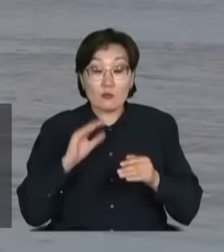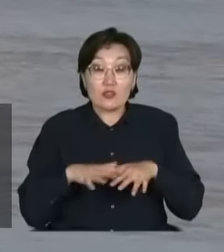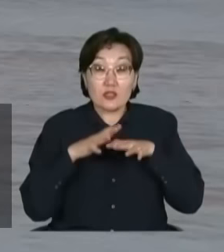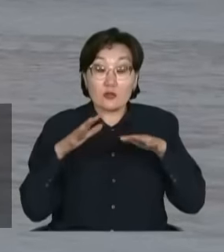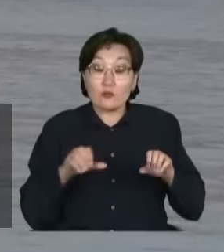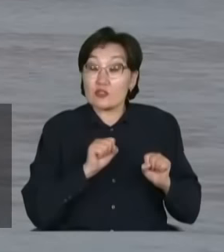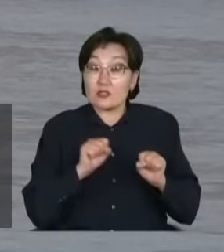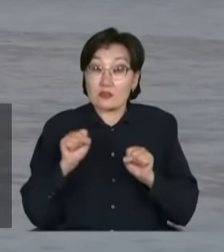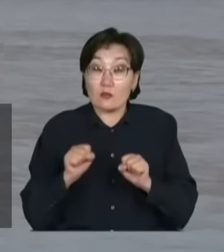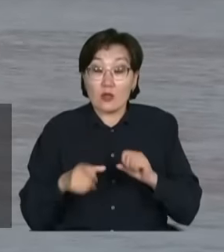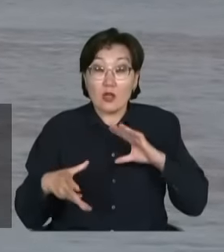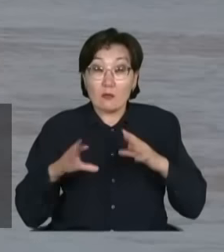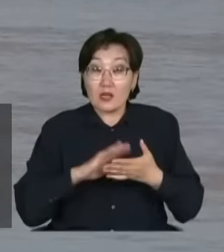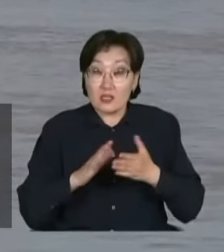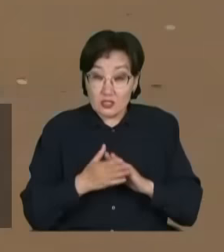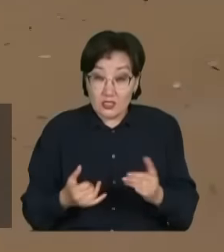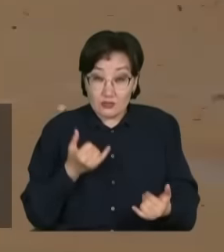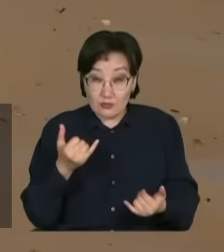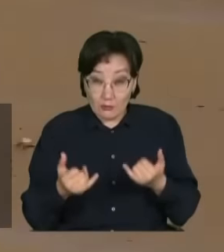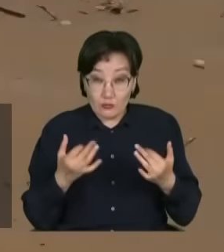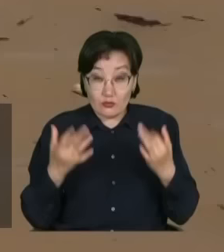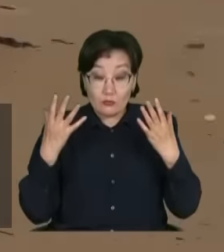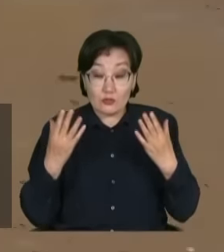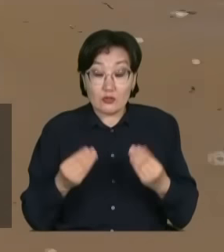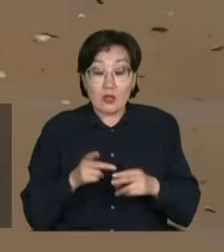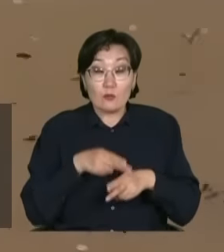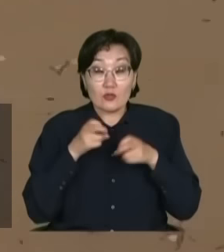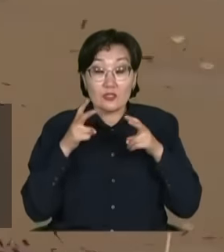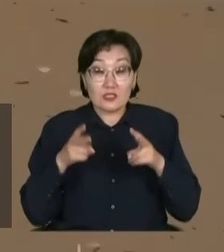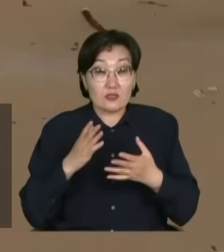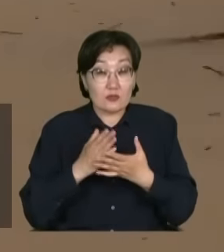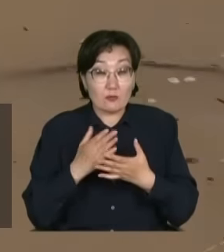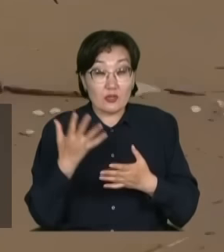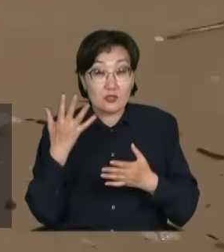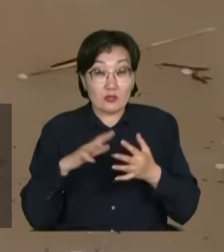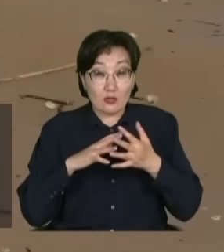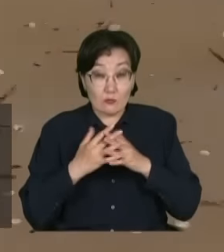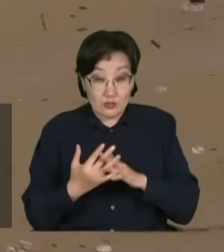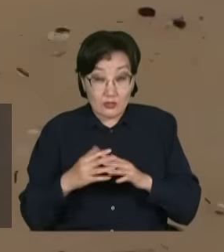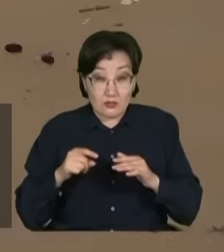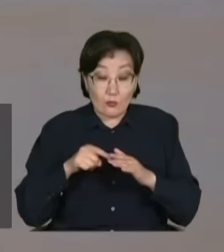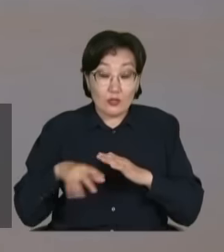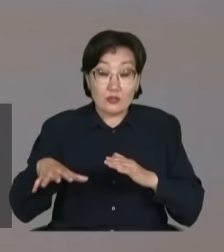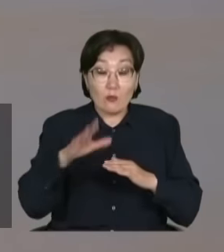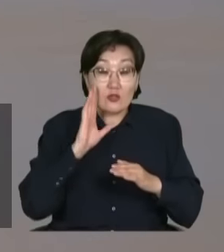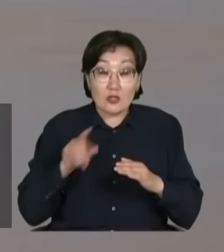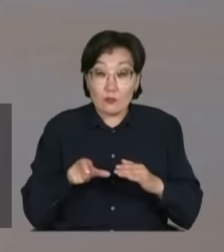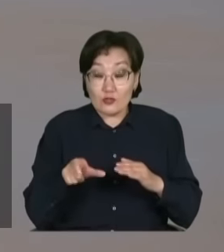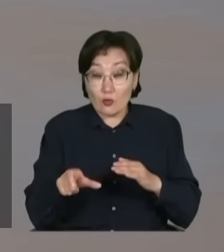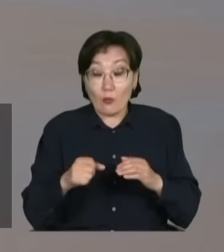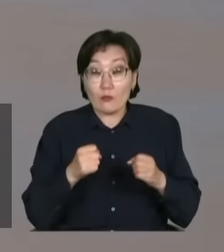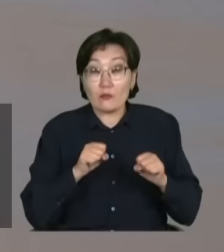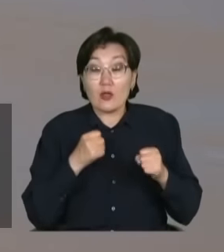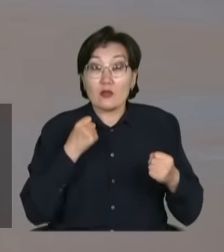тасқынның алдын алу үшін бар жағдай жасалып жатыр. Бүгіннің өзі қауіпті деп саналған 5 елді мекенде өзен арнасын